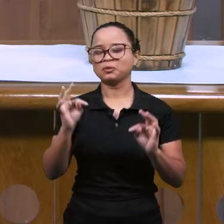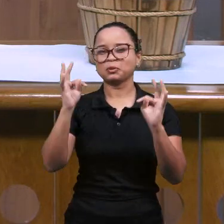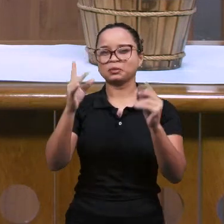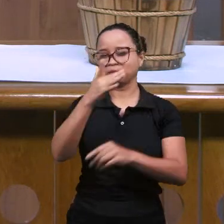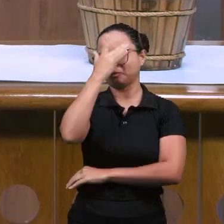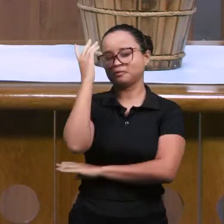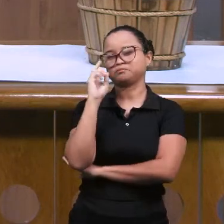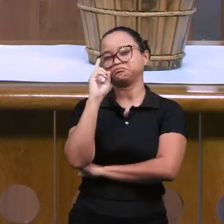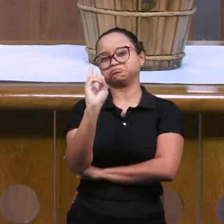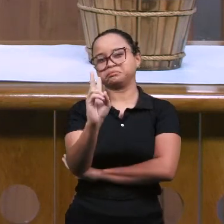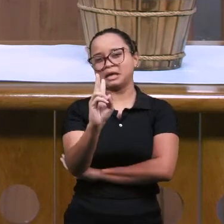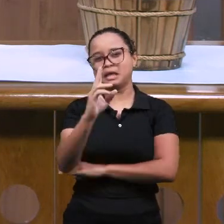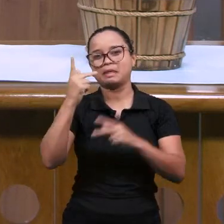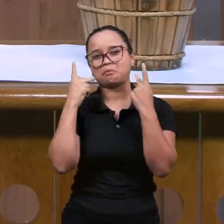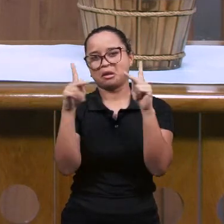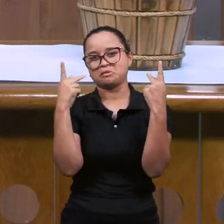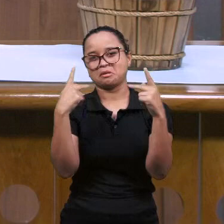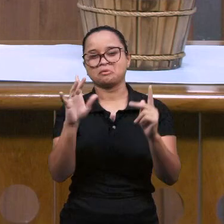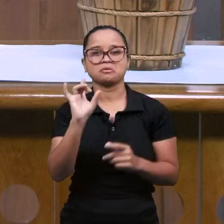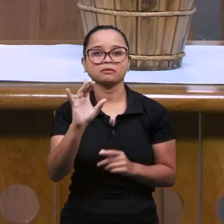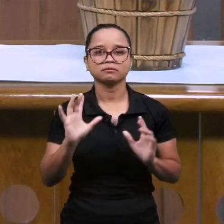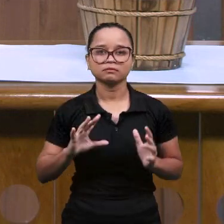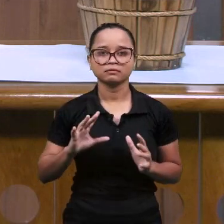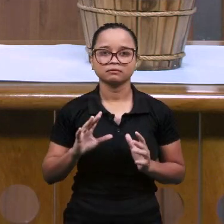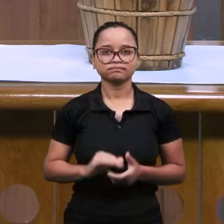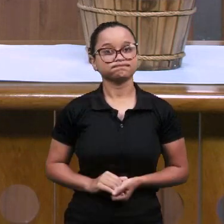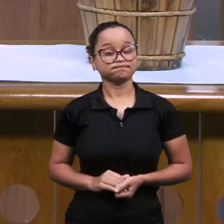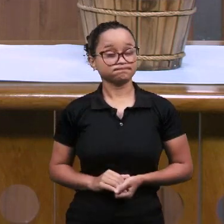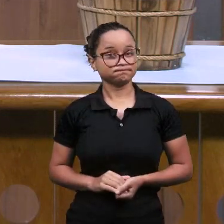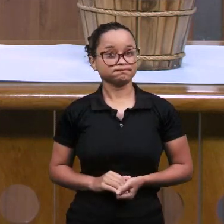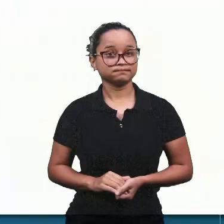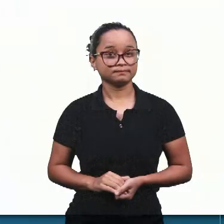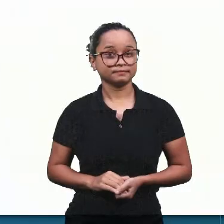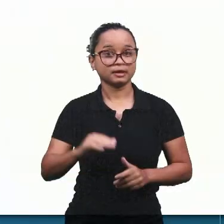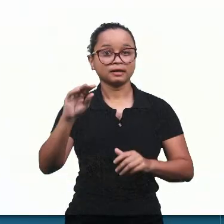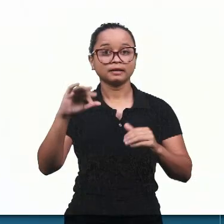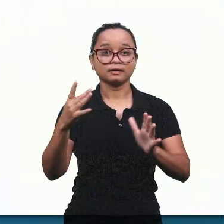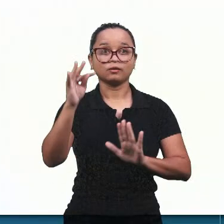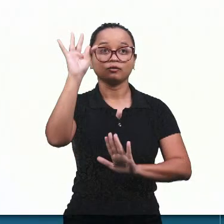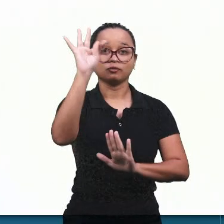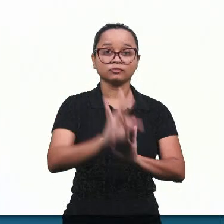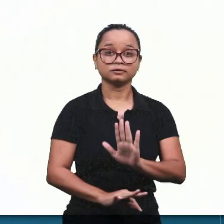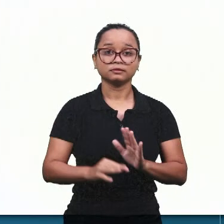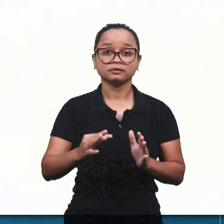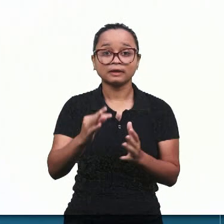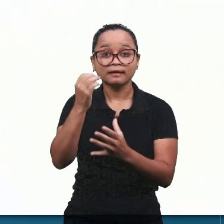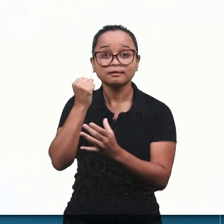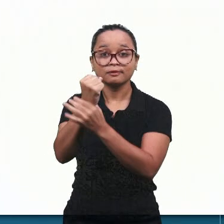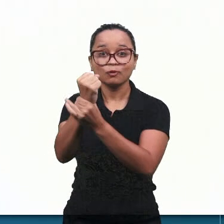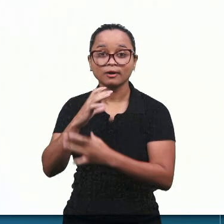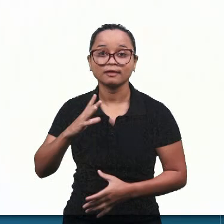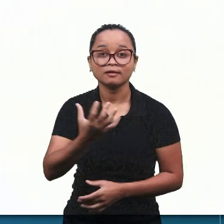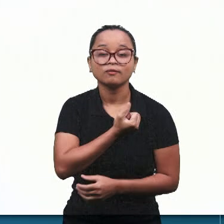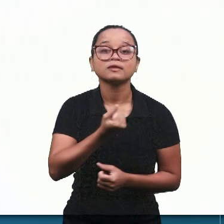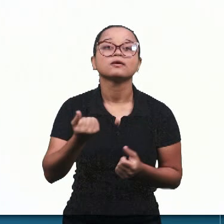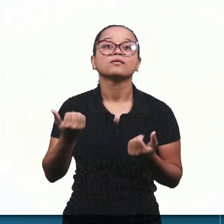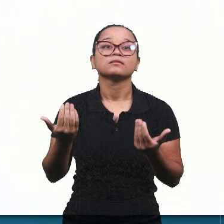train d'écouter des prédications dans le monde entier. Le texte dit, où se trouve l'assurance de votre